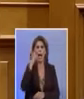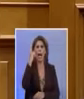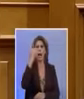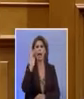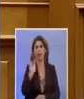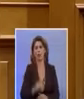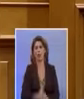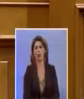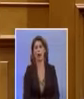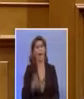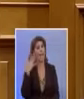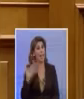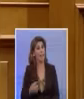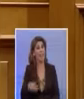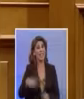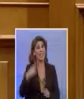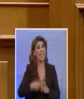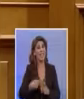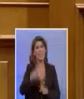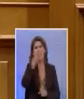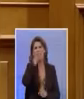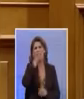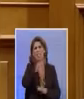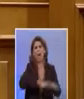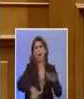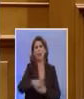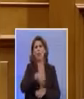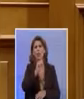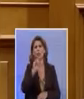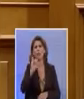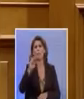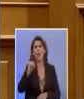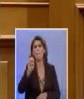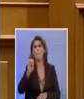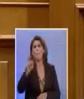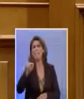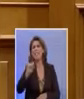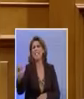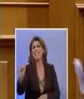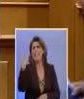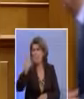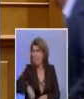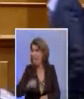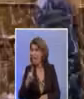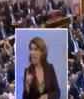Υπάρχει στη χώρα σκάνδαλο Siemens, ναι ή όχι, κύριε Μητσοτάκη?